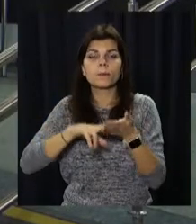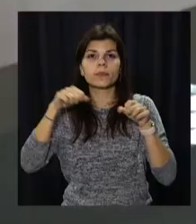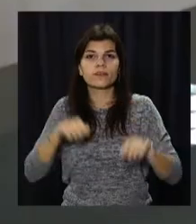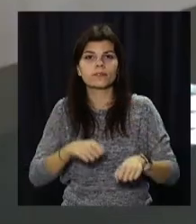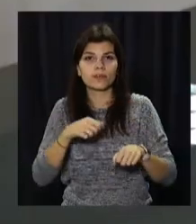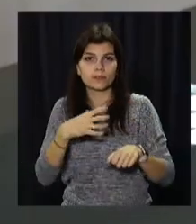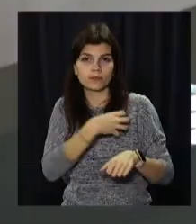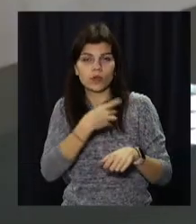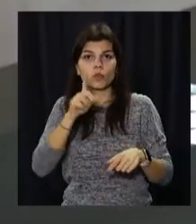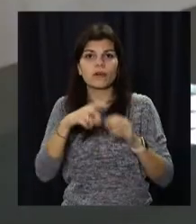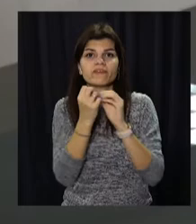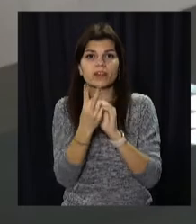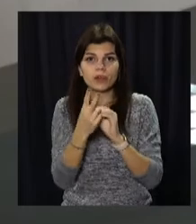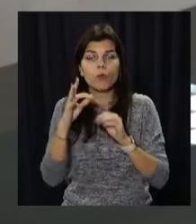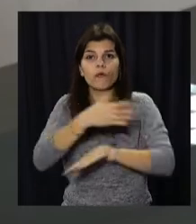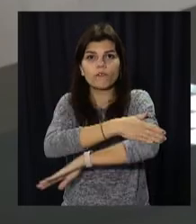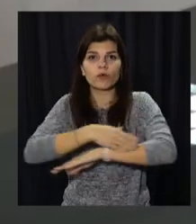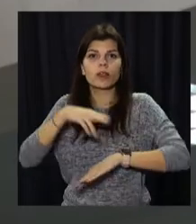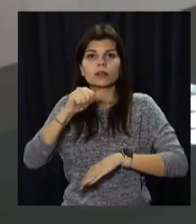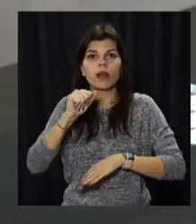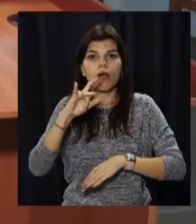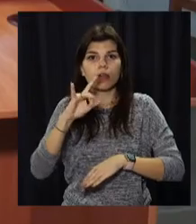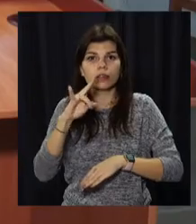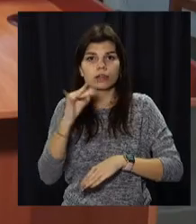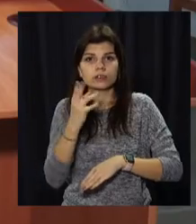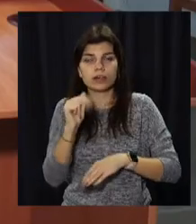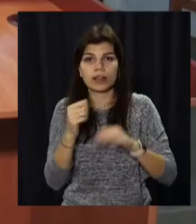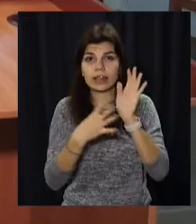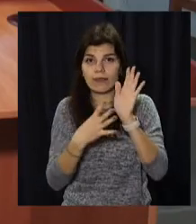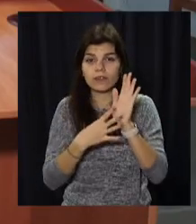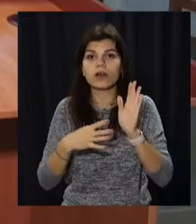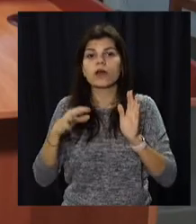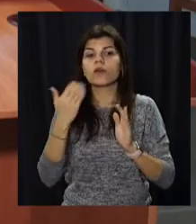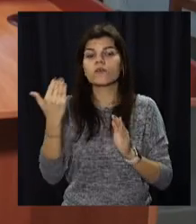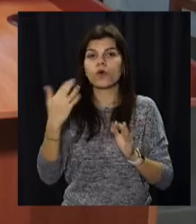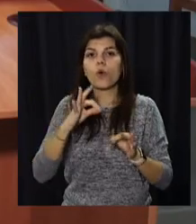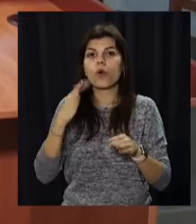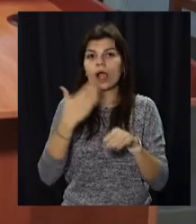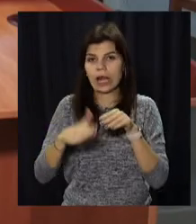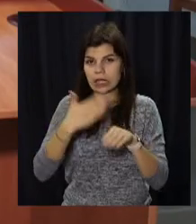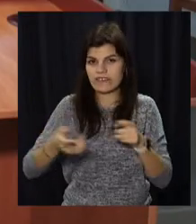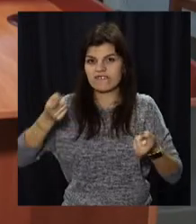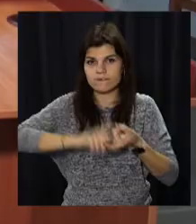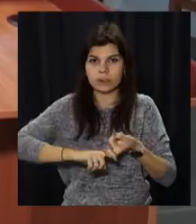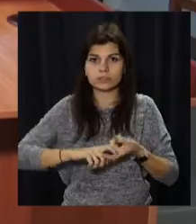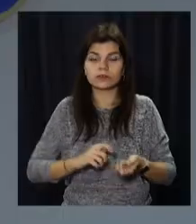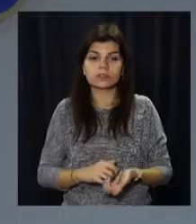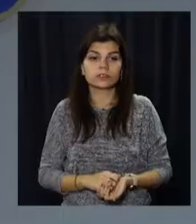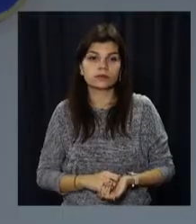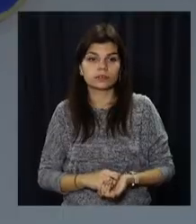власності на квартиру номер 12 по вулиці Дарницькій, 9 у Дніпрі за фінустановою кредитні ініціативи.